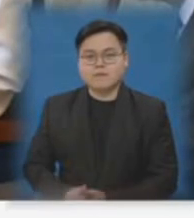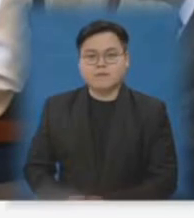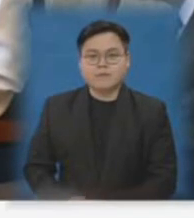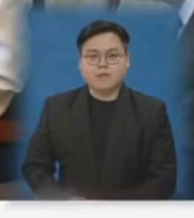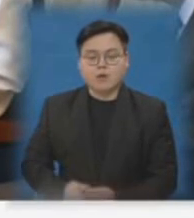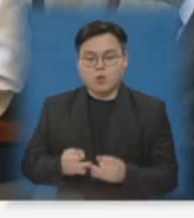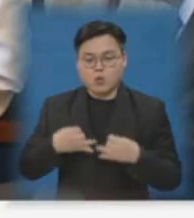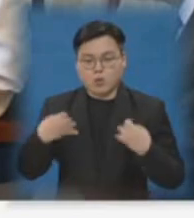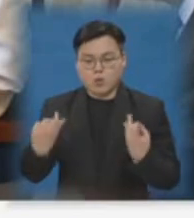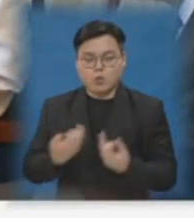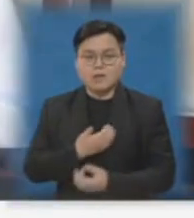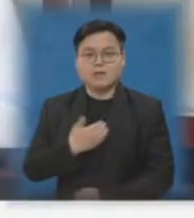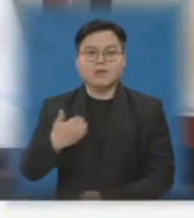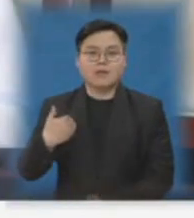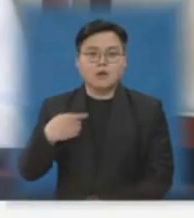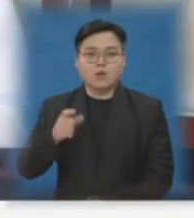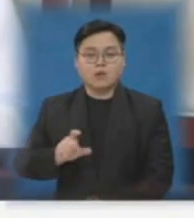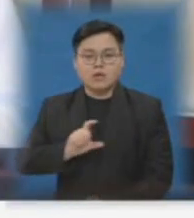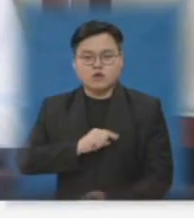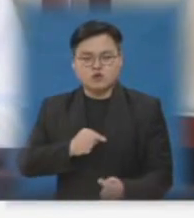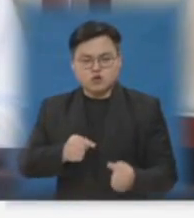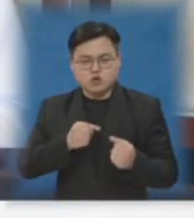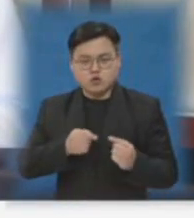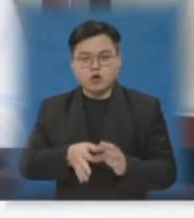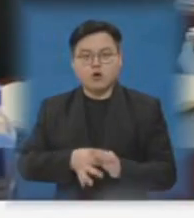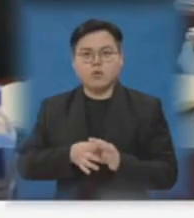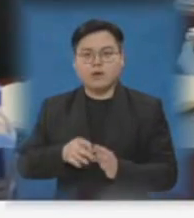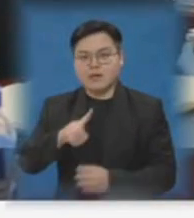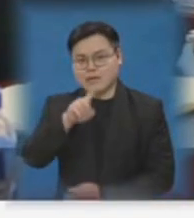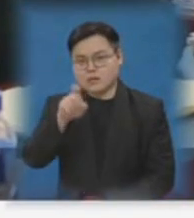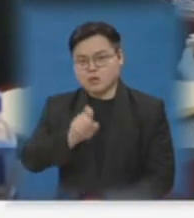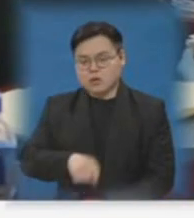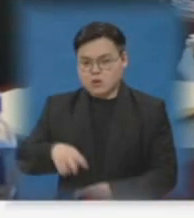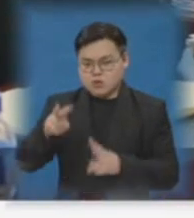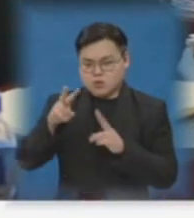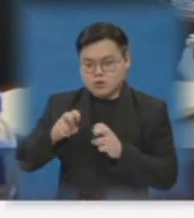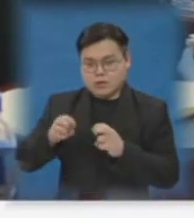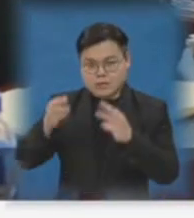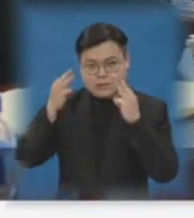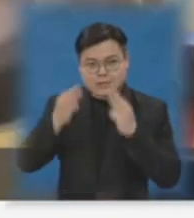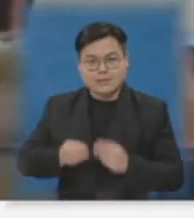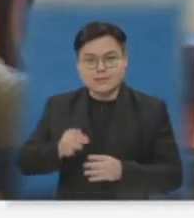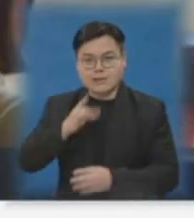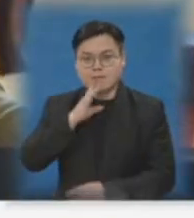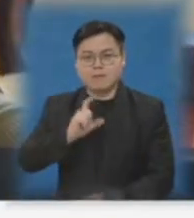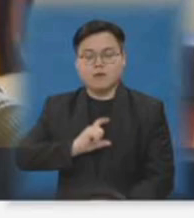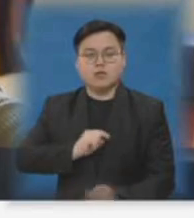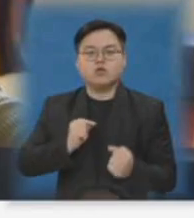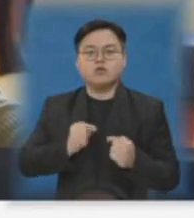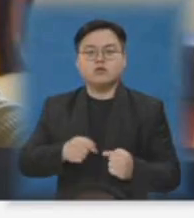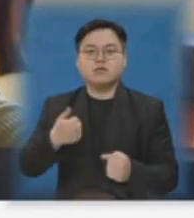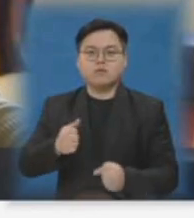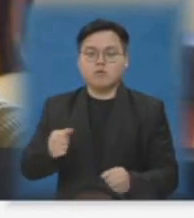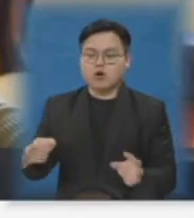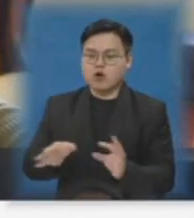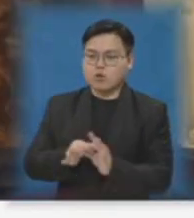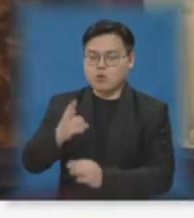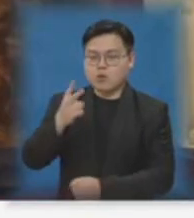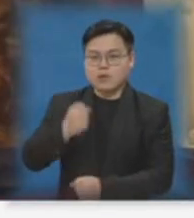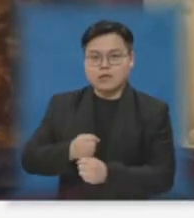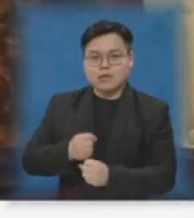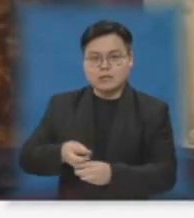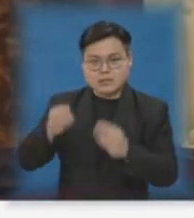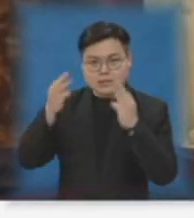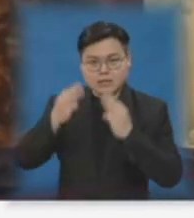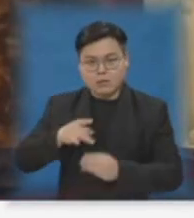Улсын хурлын дараах зандан шатар хүний эрхийн зөрчилтөд холбоотой асуудлыг судалж шийдвэрлэх, эрхэн зөрчигдсэн иргэдийн талд холбогдох арга хэмжээг авч ажиллах